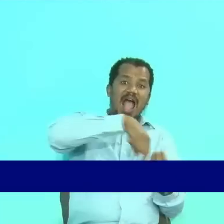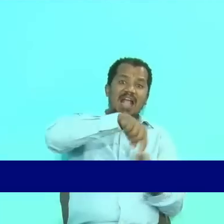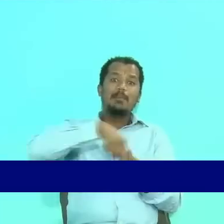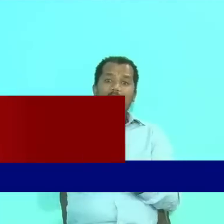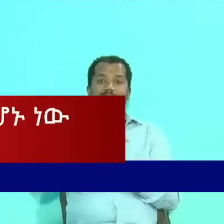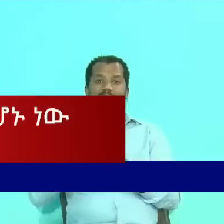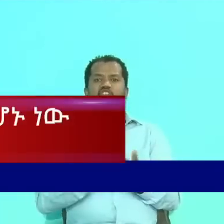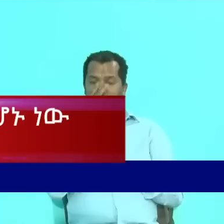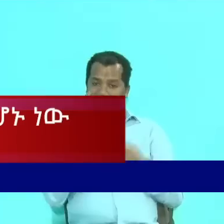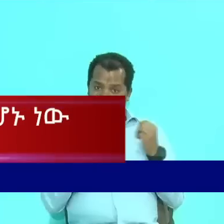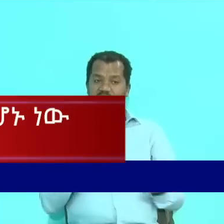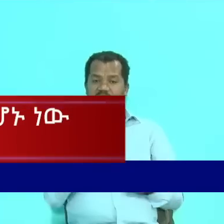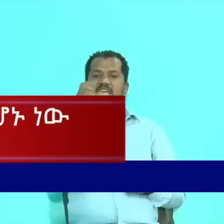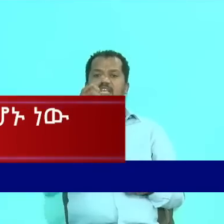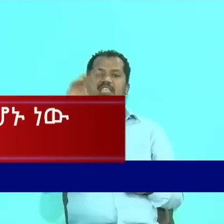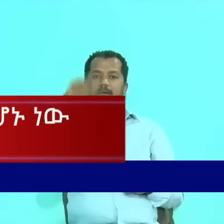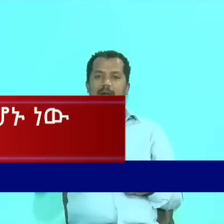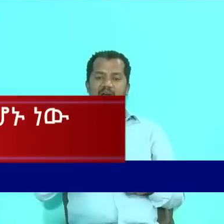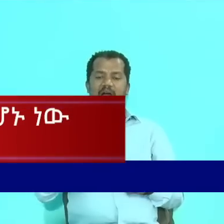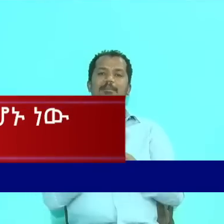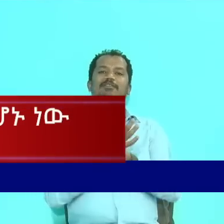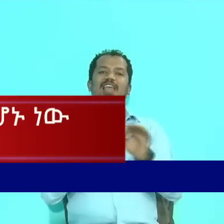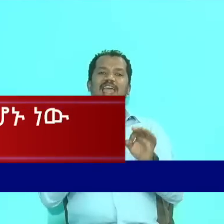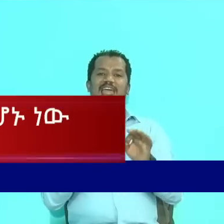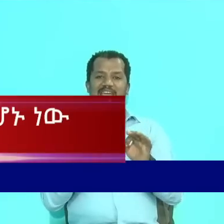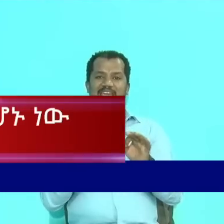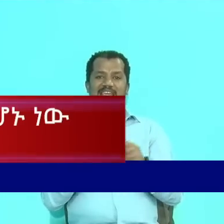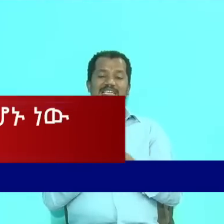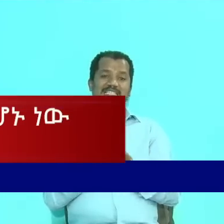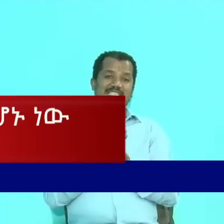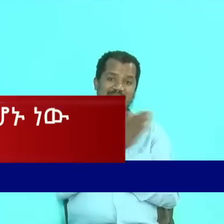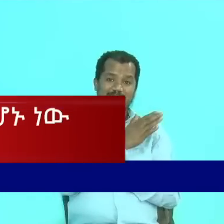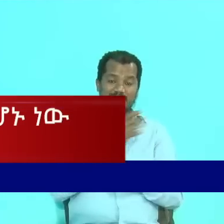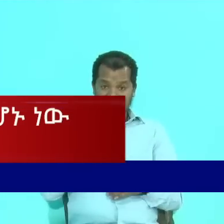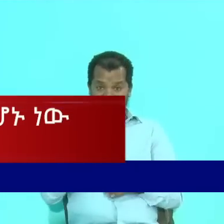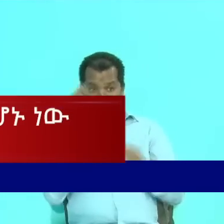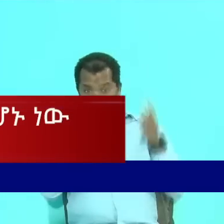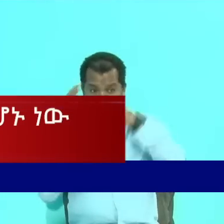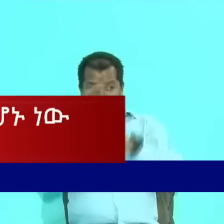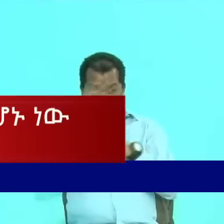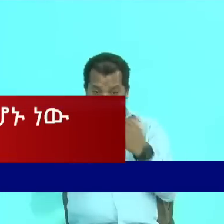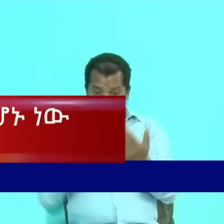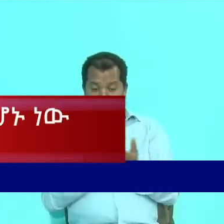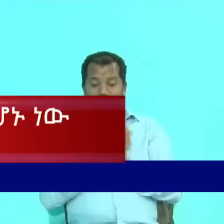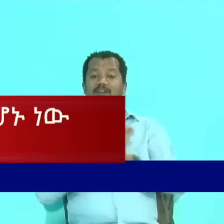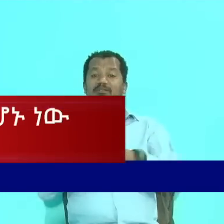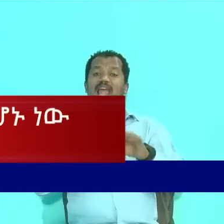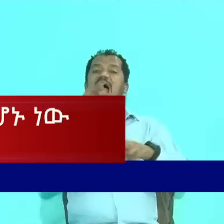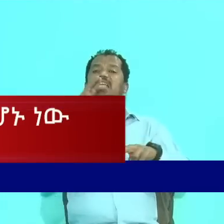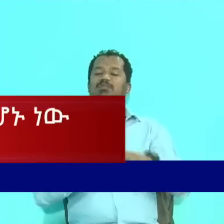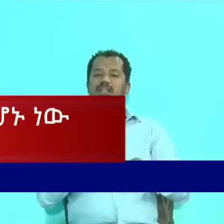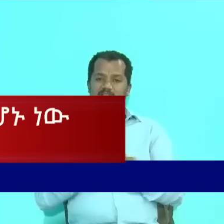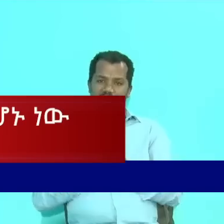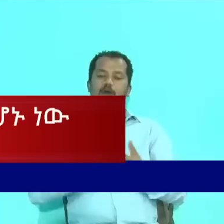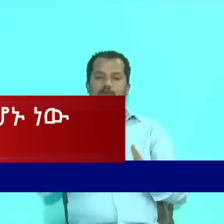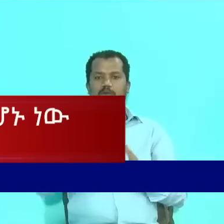ገዢዎች እንዲፈጠሩ ያደርጋል። ማ የመፍትሄ አቅጣጫዎች ቀድም ለተቀስኳቸው ችግሮች በሙላ መፍትሄ አቅጣጫዎች አስቀምጠናል